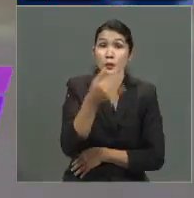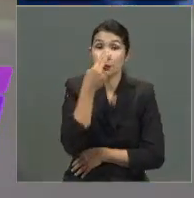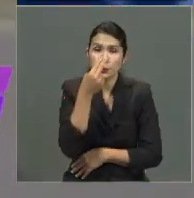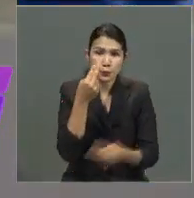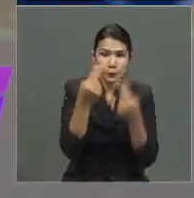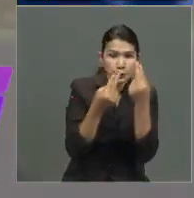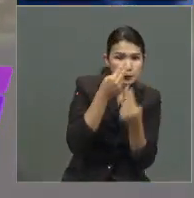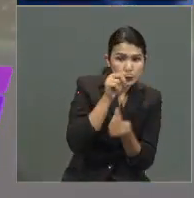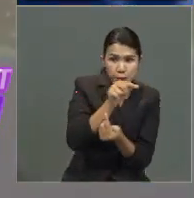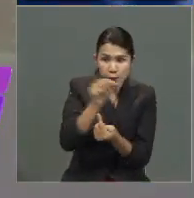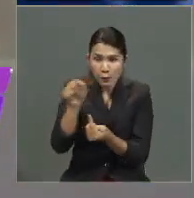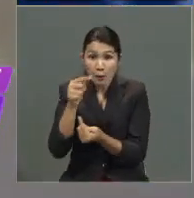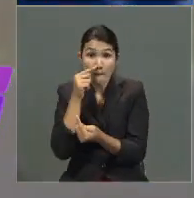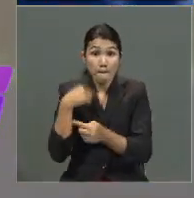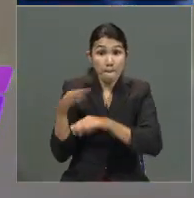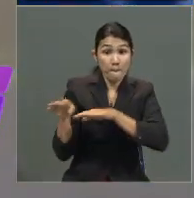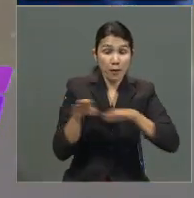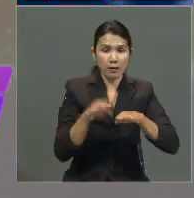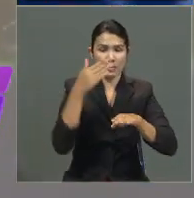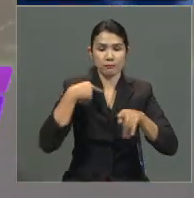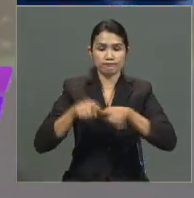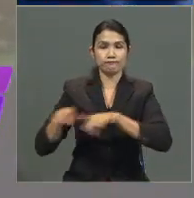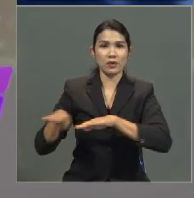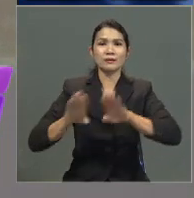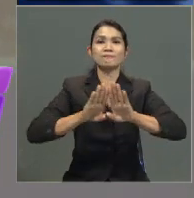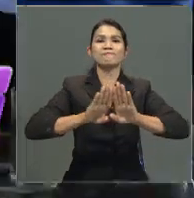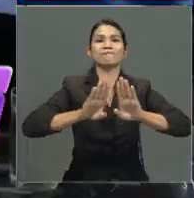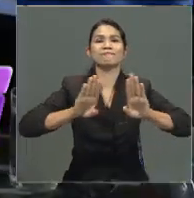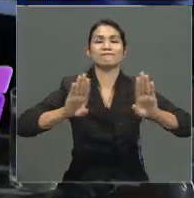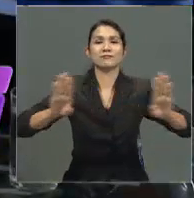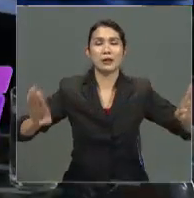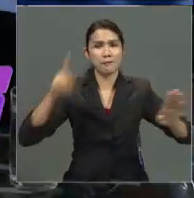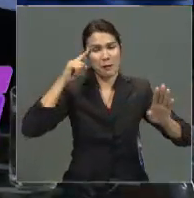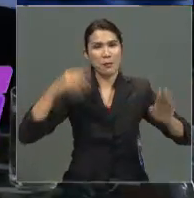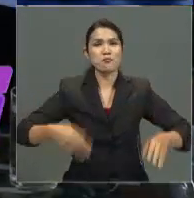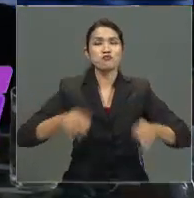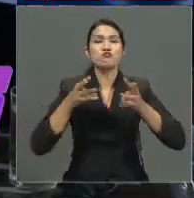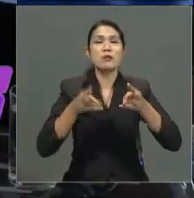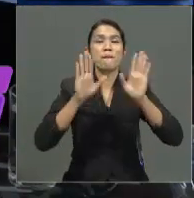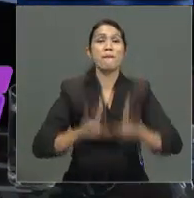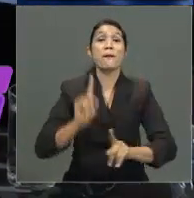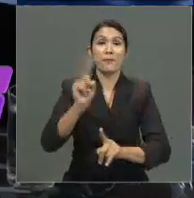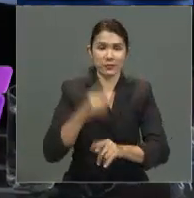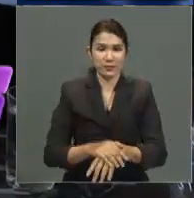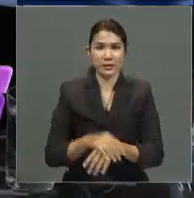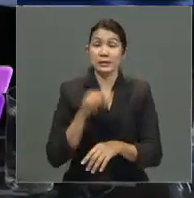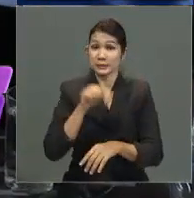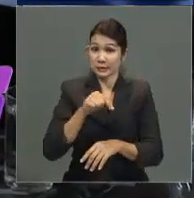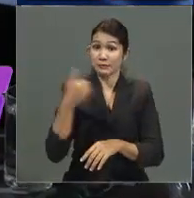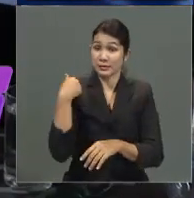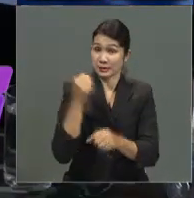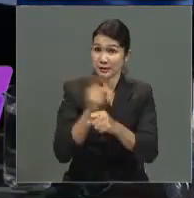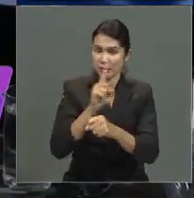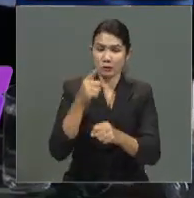จเยี่ยมไปดูความพร้อมเปิดต้อนรับนักท่องเที่ยวแบบ New Normal นะคะที่นี่เนี่ยเขาจะจัดให้มีการลง